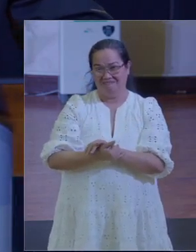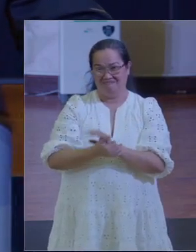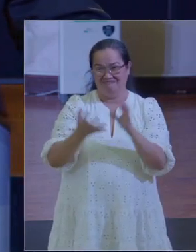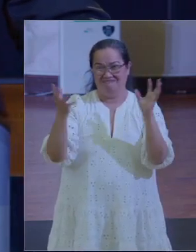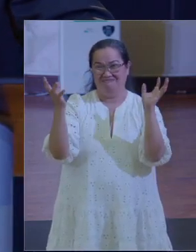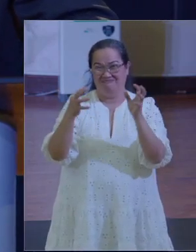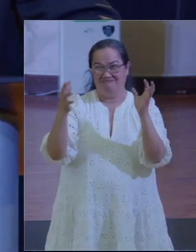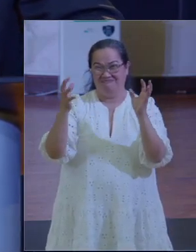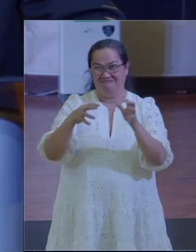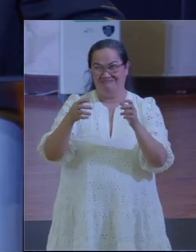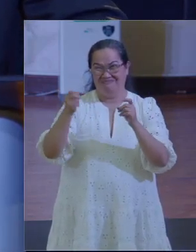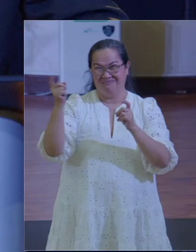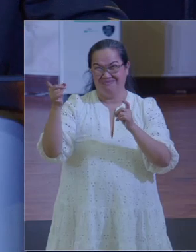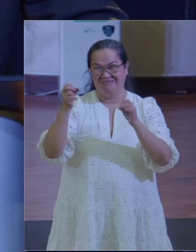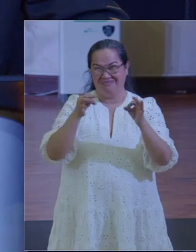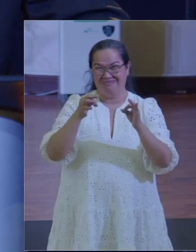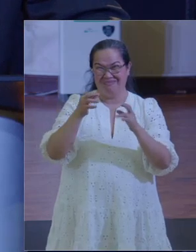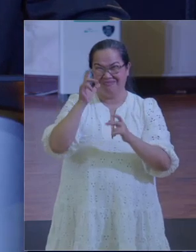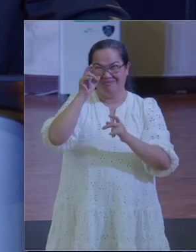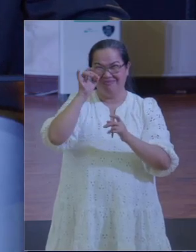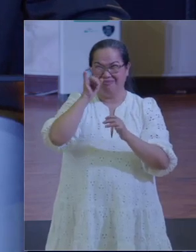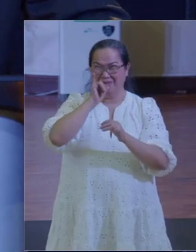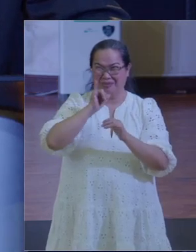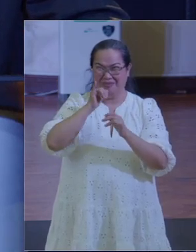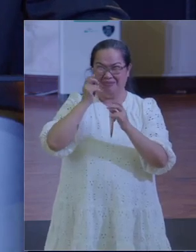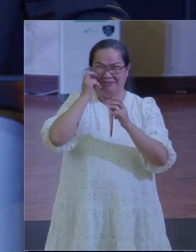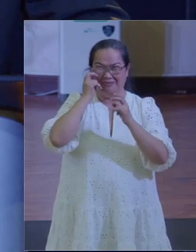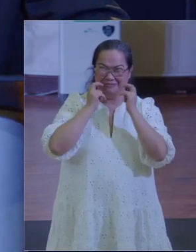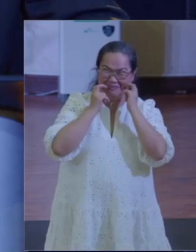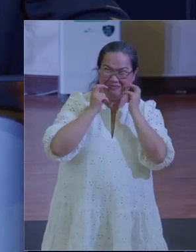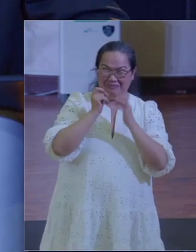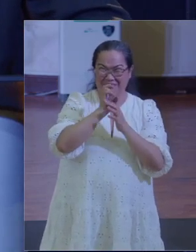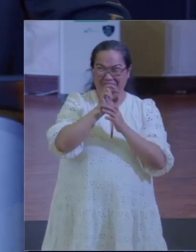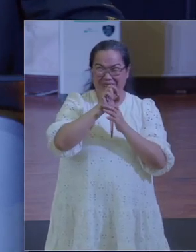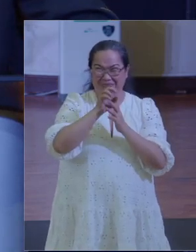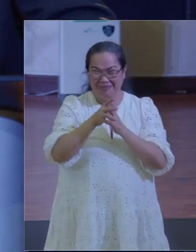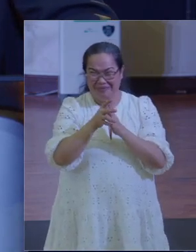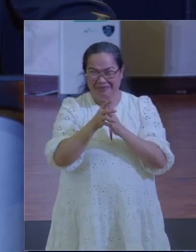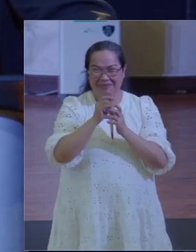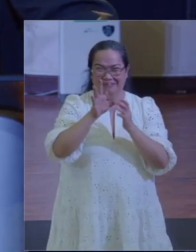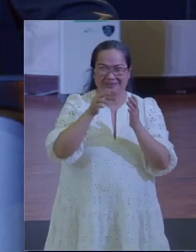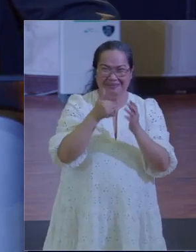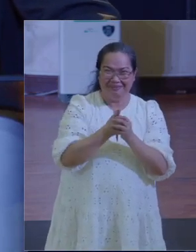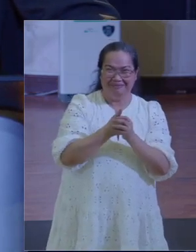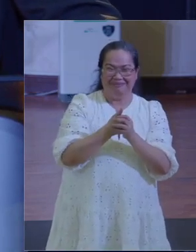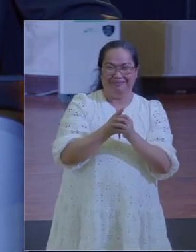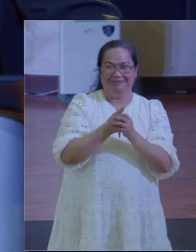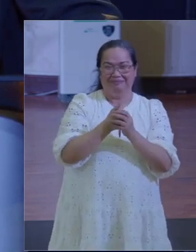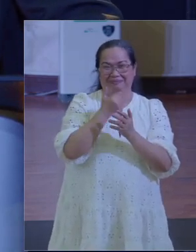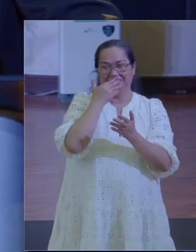banggadero, sugalero, lasenggero, babeero, lahat ng ero.